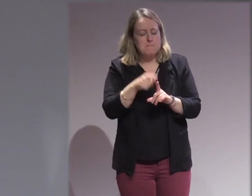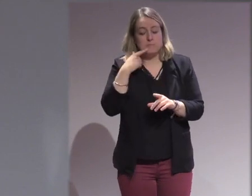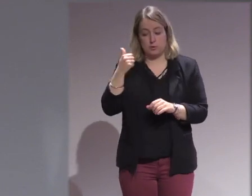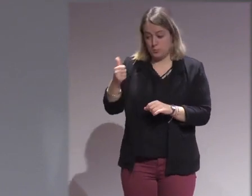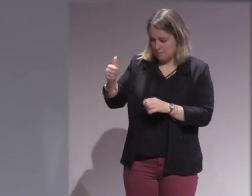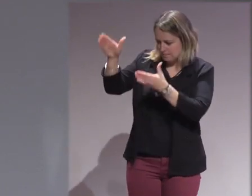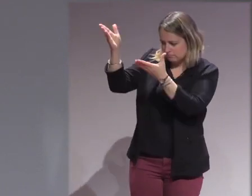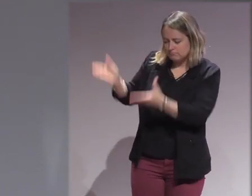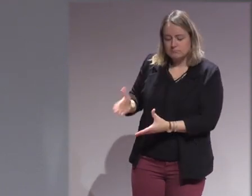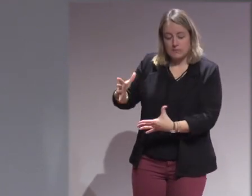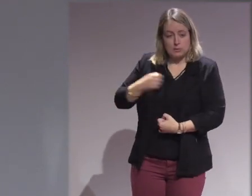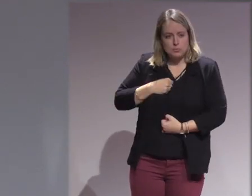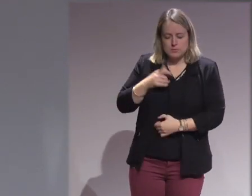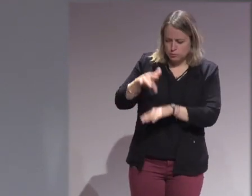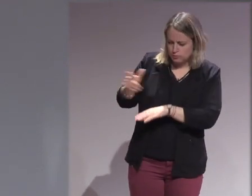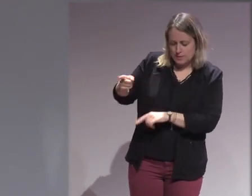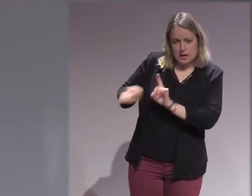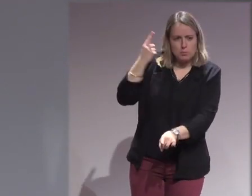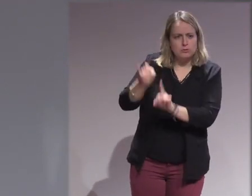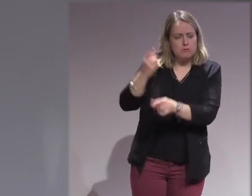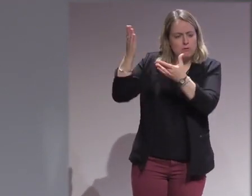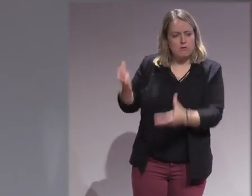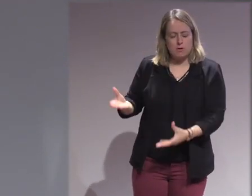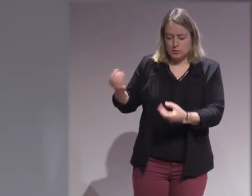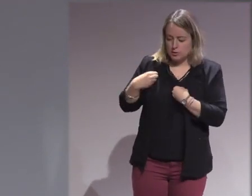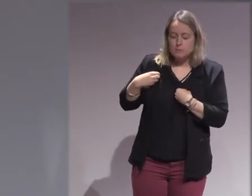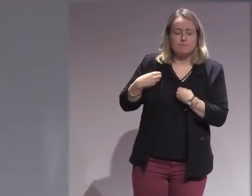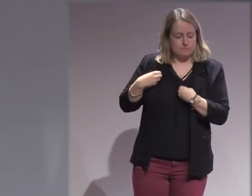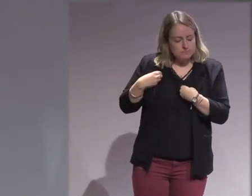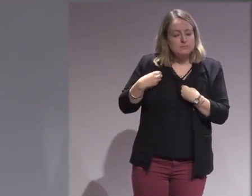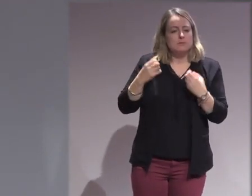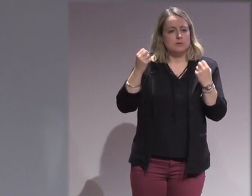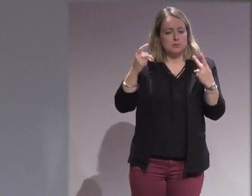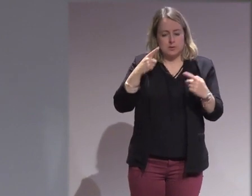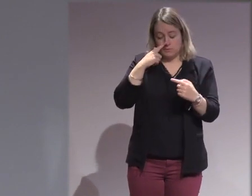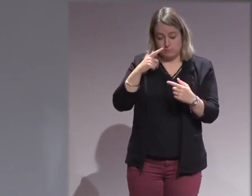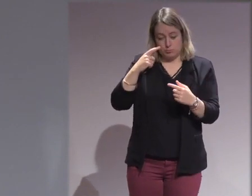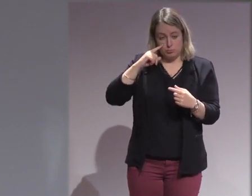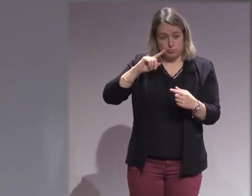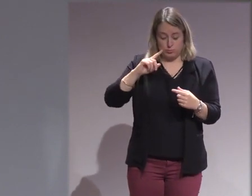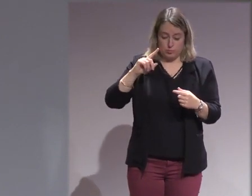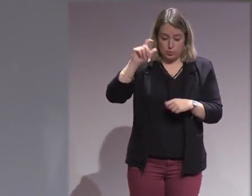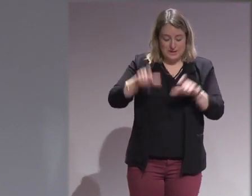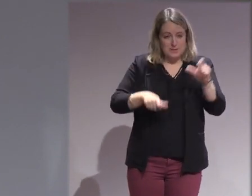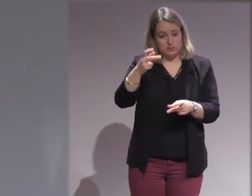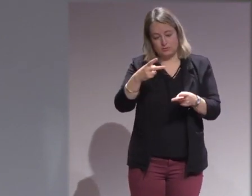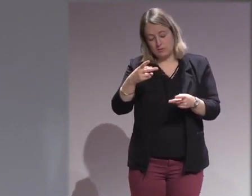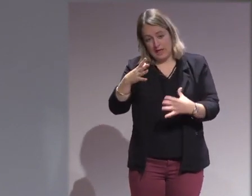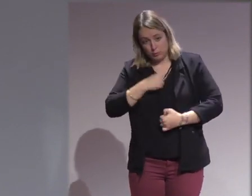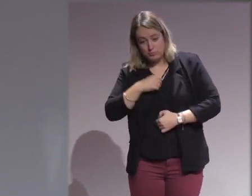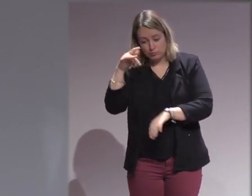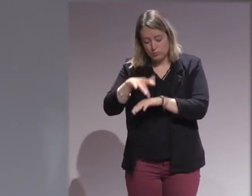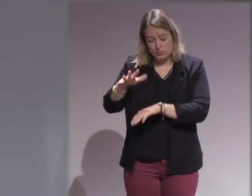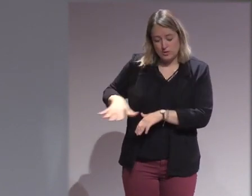très importante aussi parce que il vous donne un avant-goût de ce qu'a été la difficulté à prendre la parole dans l'espace public pour les personnes